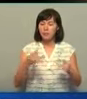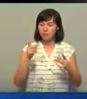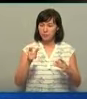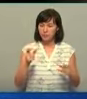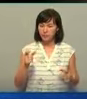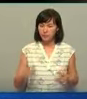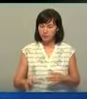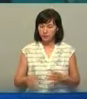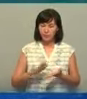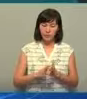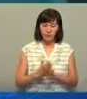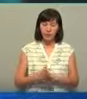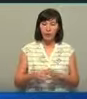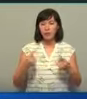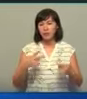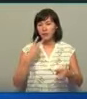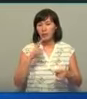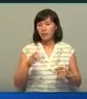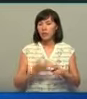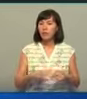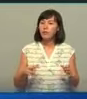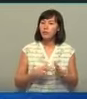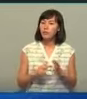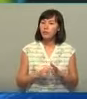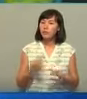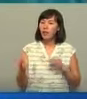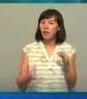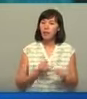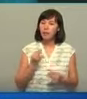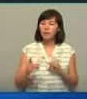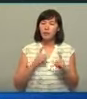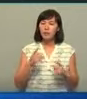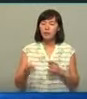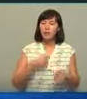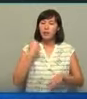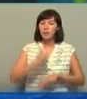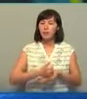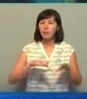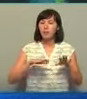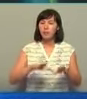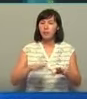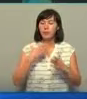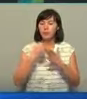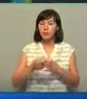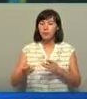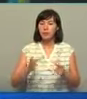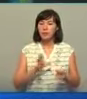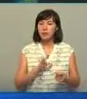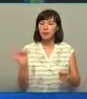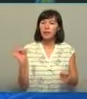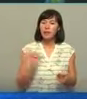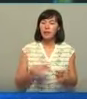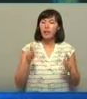қарапайым жұрттың жайын жатсына қарайды. Бұл туралы жоба жайын талқылаған жиында департамент басшысының орынбасарының өзі сөз етті.